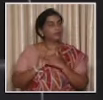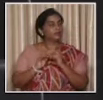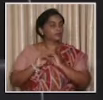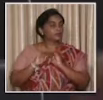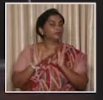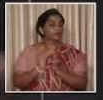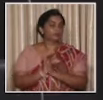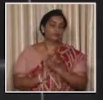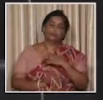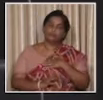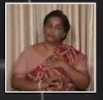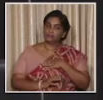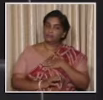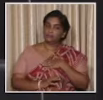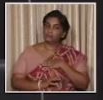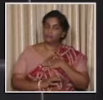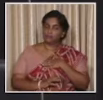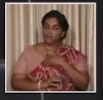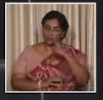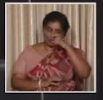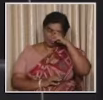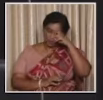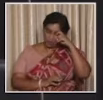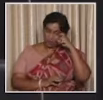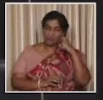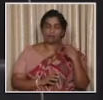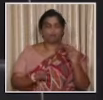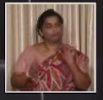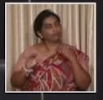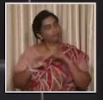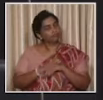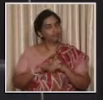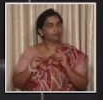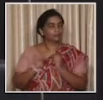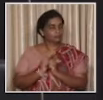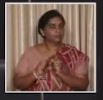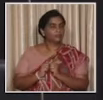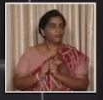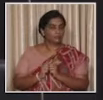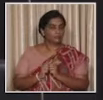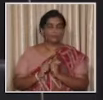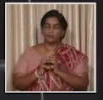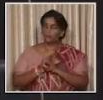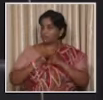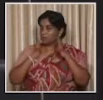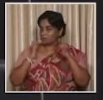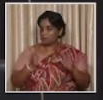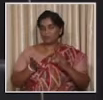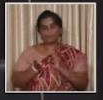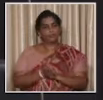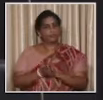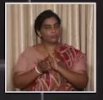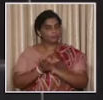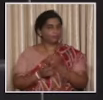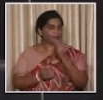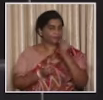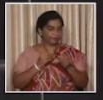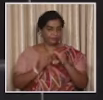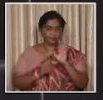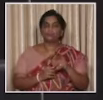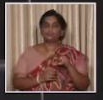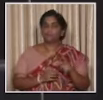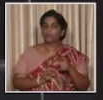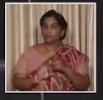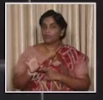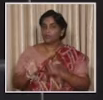தொழில்பட ஆரம்பித்து 200 வருடங்கள் கடந்திருக்கின்ற ஒரு நிலையில் அதை இட்டு பலவிதமான